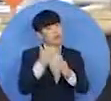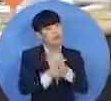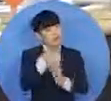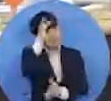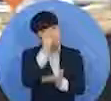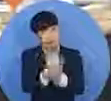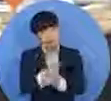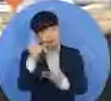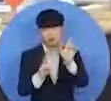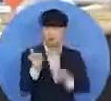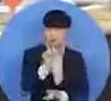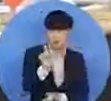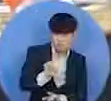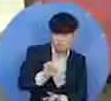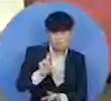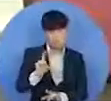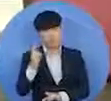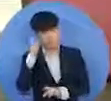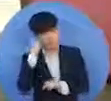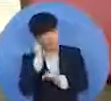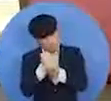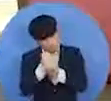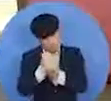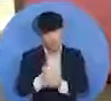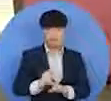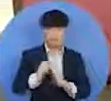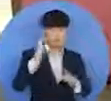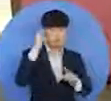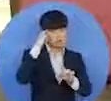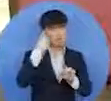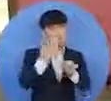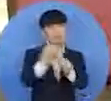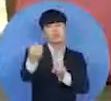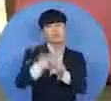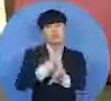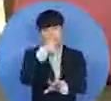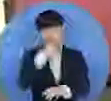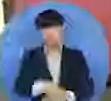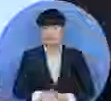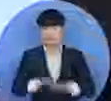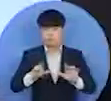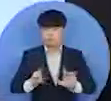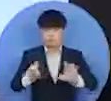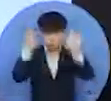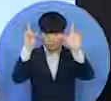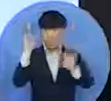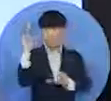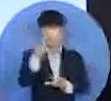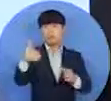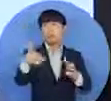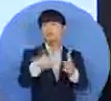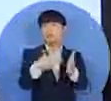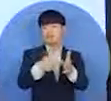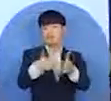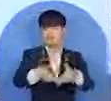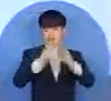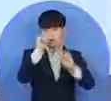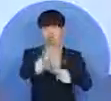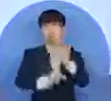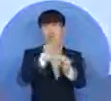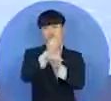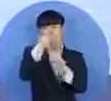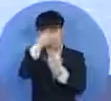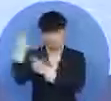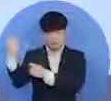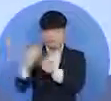상상하고 어떻게 그 모습을 만들어갈 것인가를 논의하는 자리였는데요. 특별히 올해는 천안 문화재단 설립